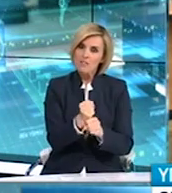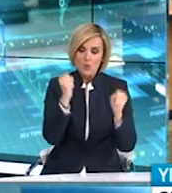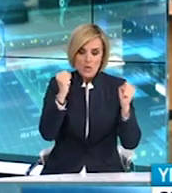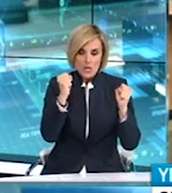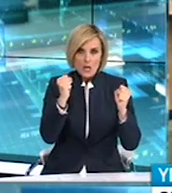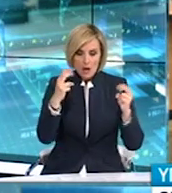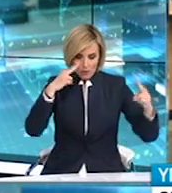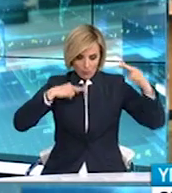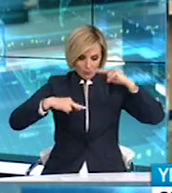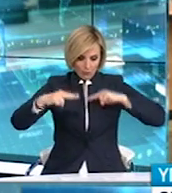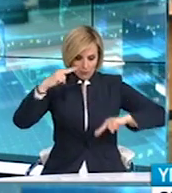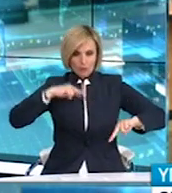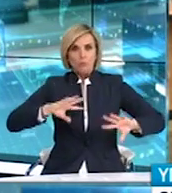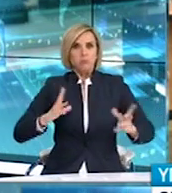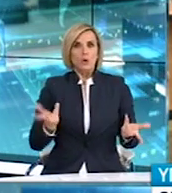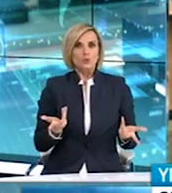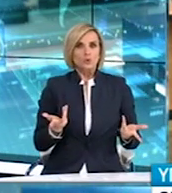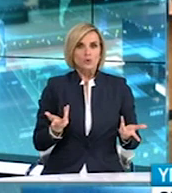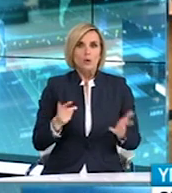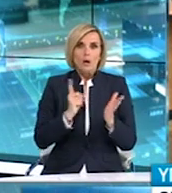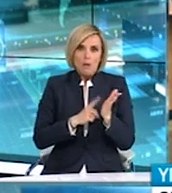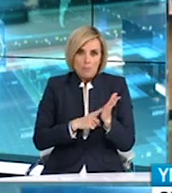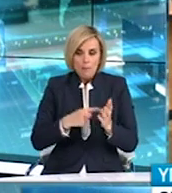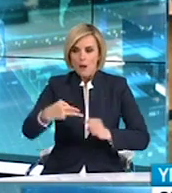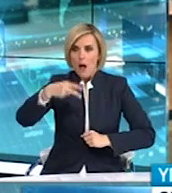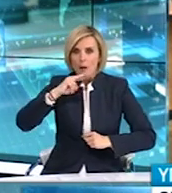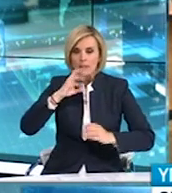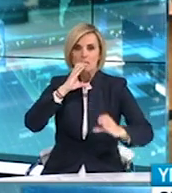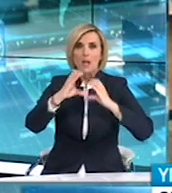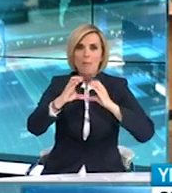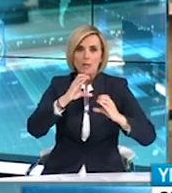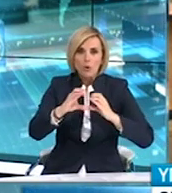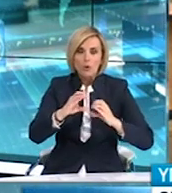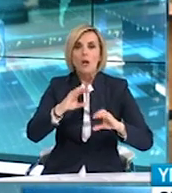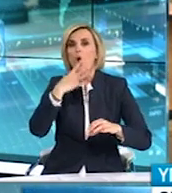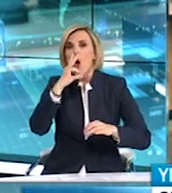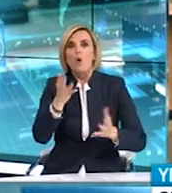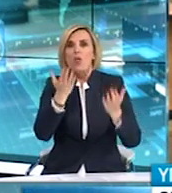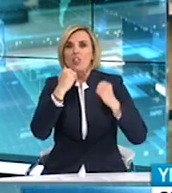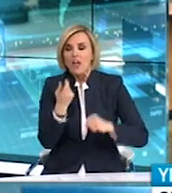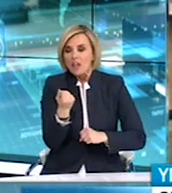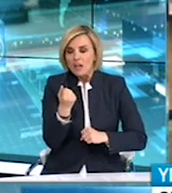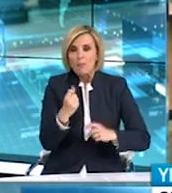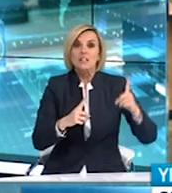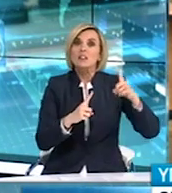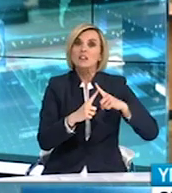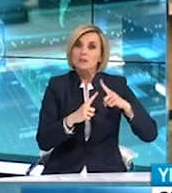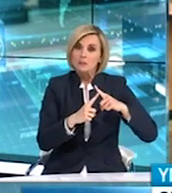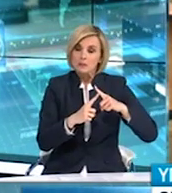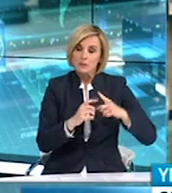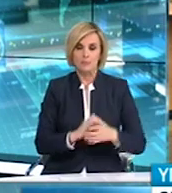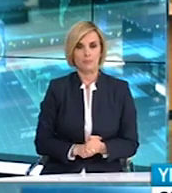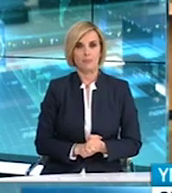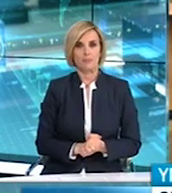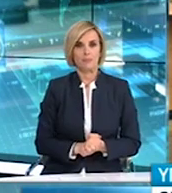επικίνδυνο για τη διασπορά του ιού και την υγεία του ασθενή να μην γνωρίζει τι έχει επειδή μπορεί να κάνει το τεστ και δεν έχει γιατρό να τον παρακολουθεί? Και κύριε Κοντοζαμάνη,